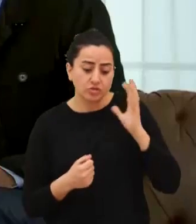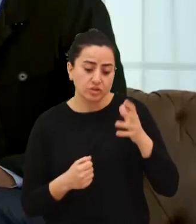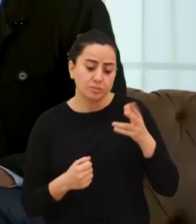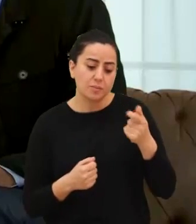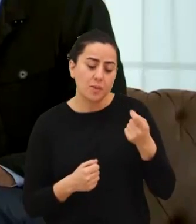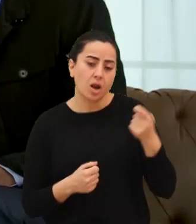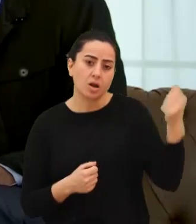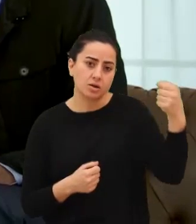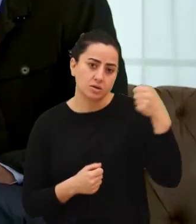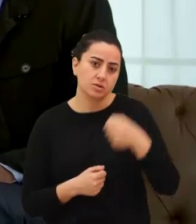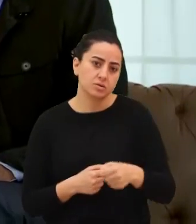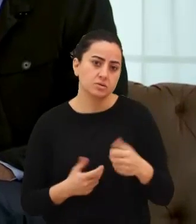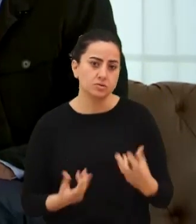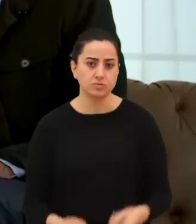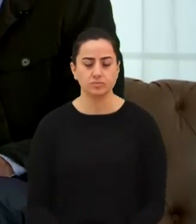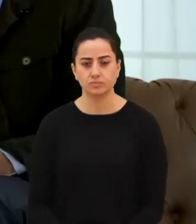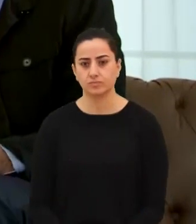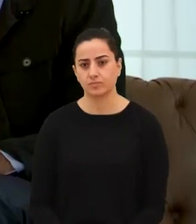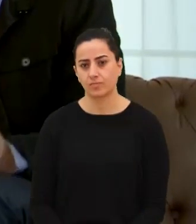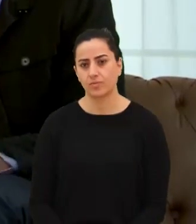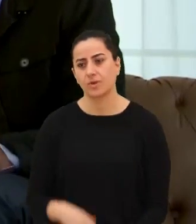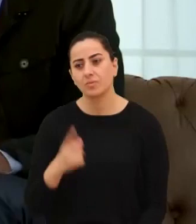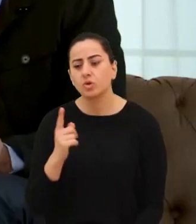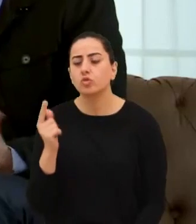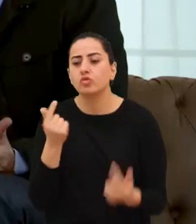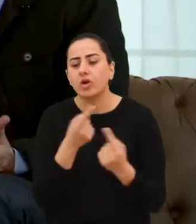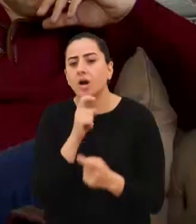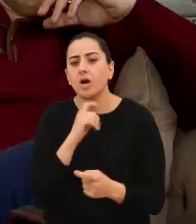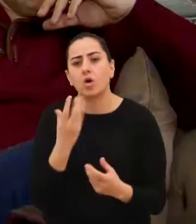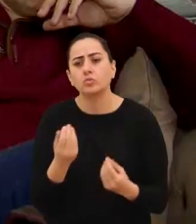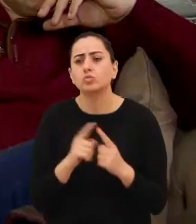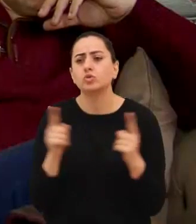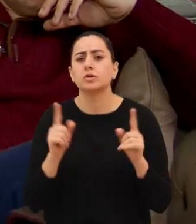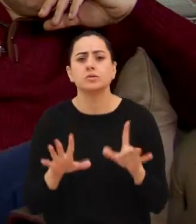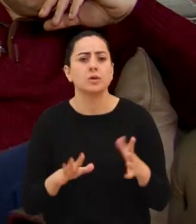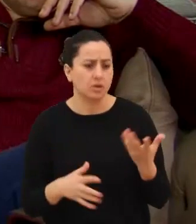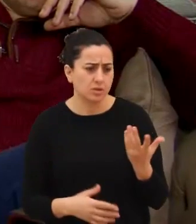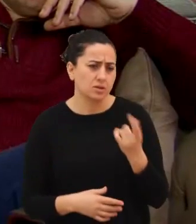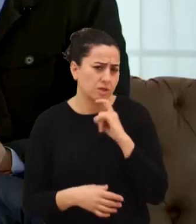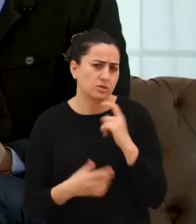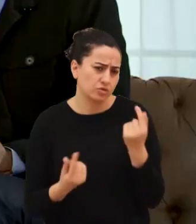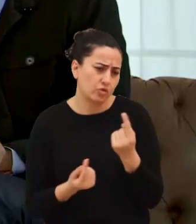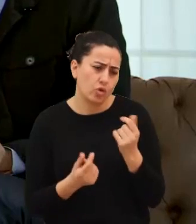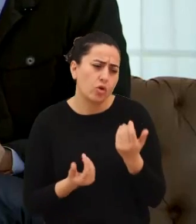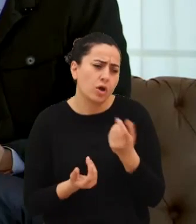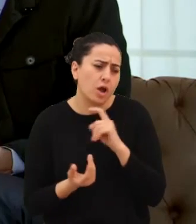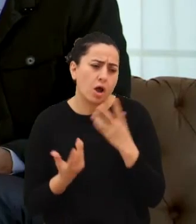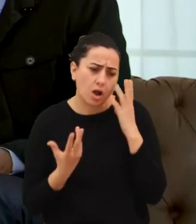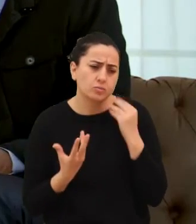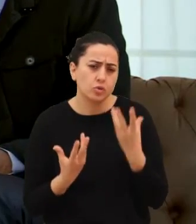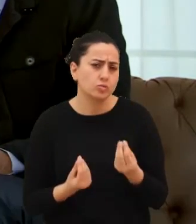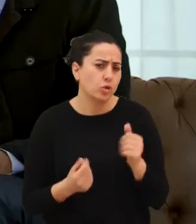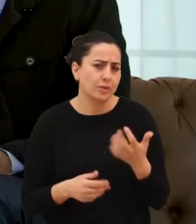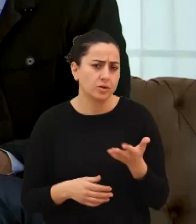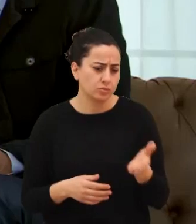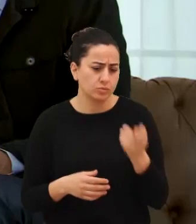eve gelemeyeceğini tahmin etmem lazımdı. Ya küçük bir yanlış anlaşılma işte, tamam. Tabii ki yanlış anlaşılma, kesinlikle yanlışlıkla olmuş.